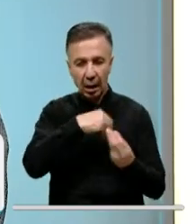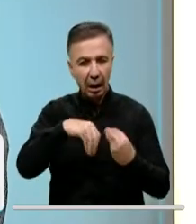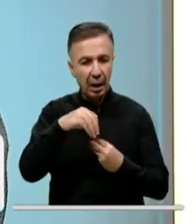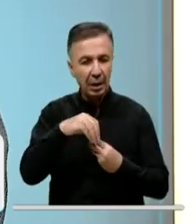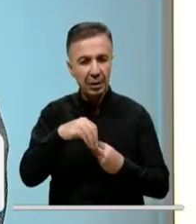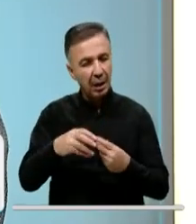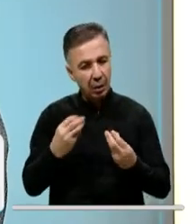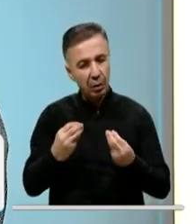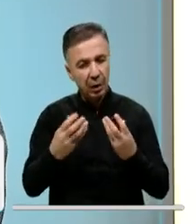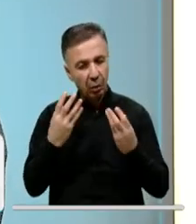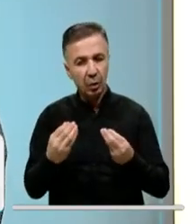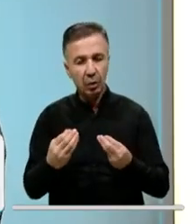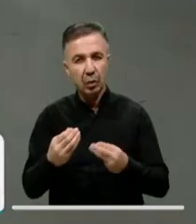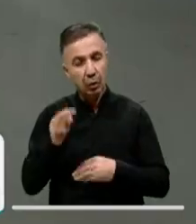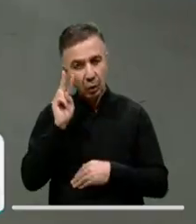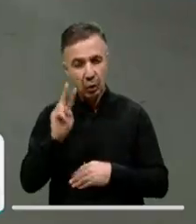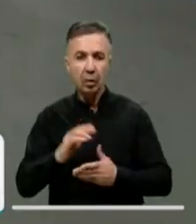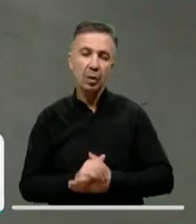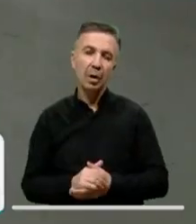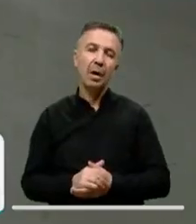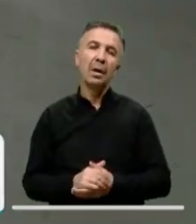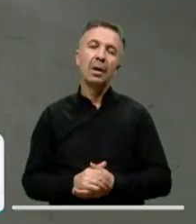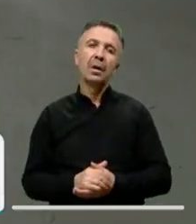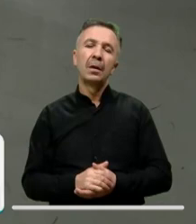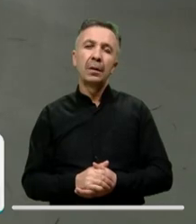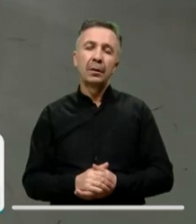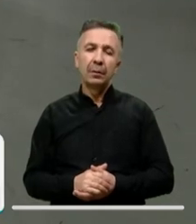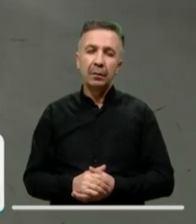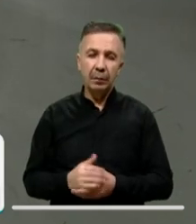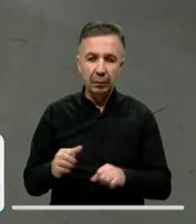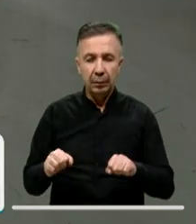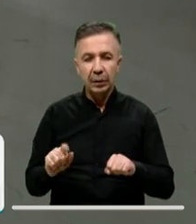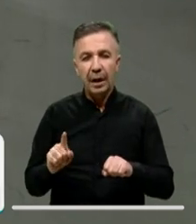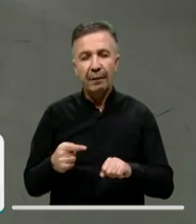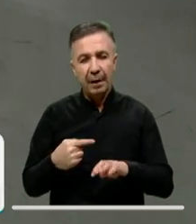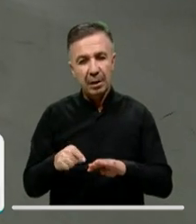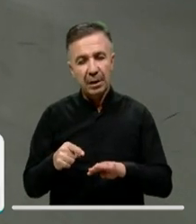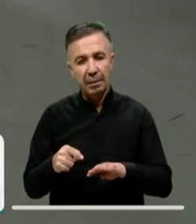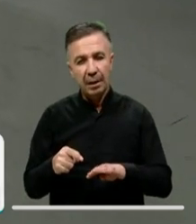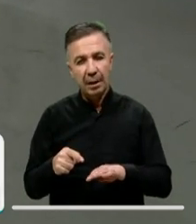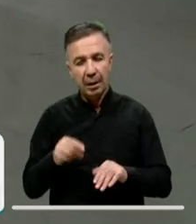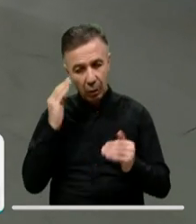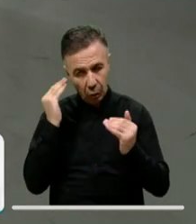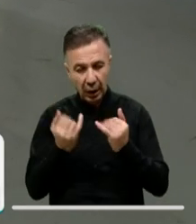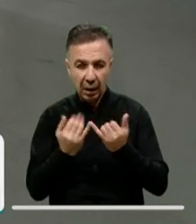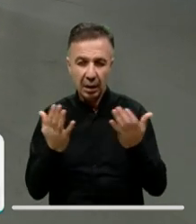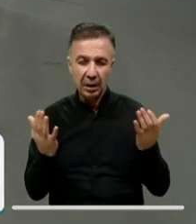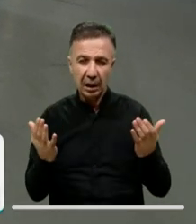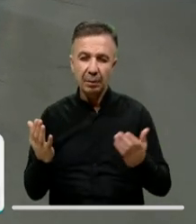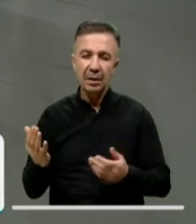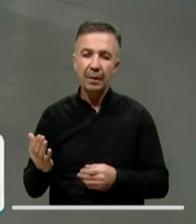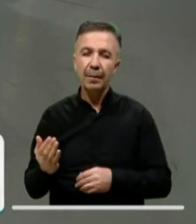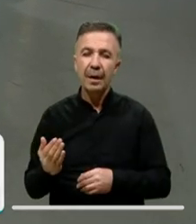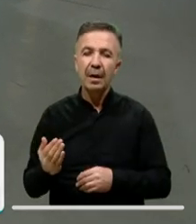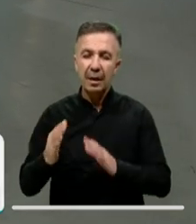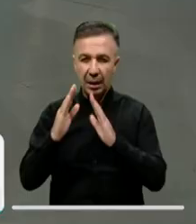ettiğini hep beraber görüyoruz. Birçok konuda, bu da tabii, onlardan bir tanesi. Yani Şafii mezhebindeki kardeşlerimiz Mina'da geceleme